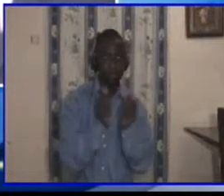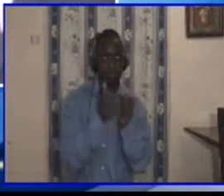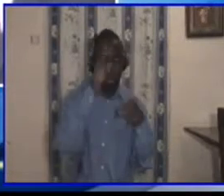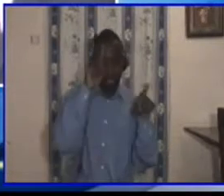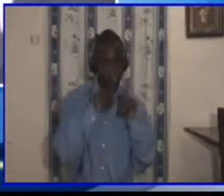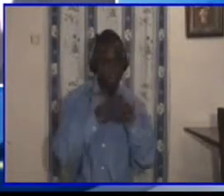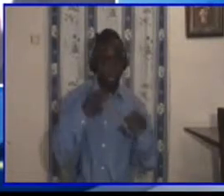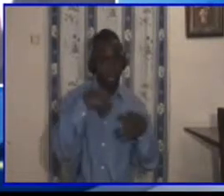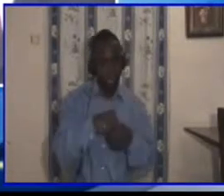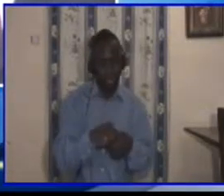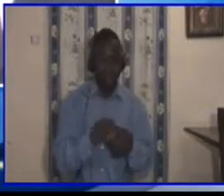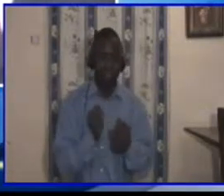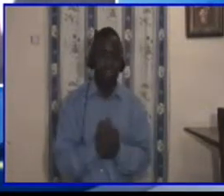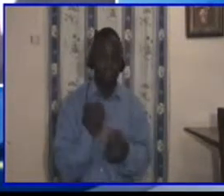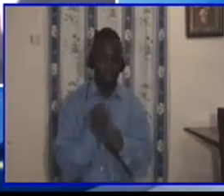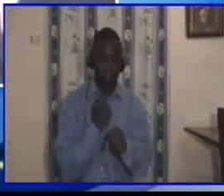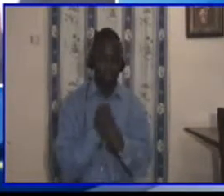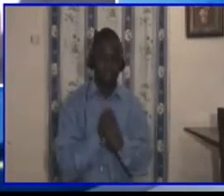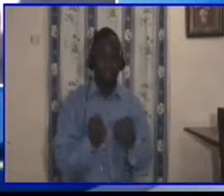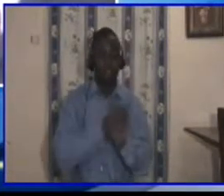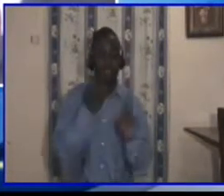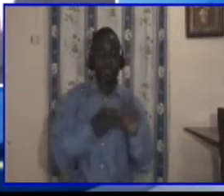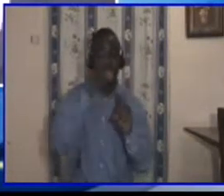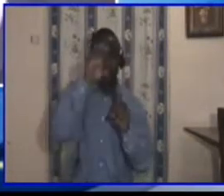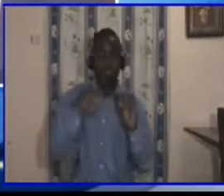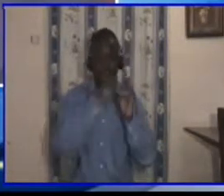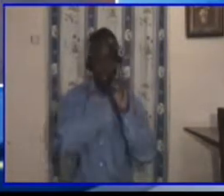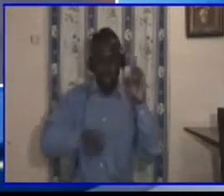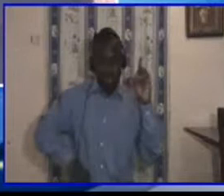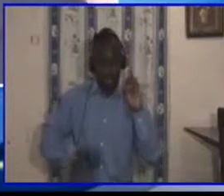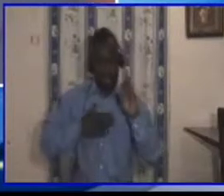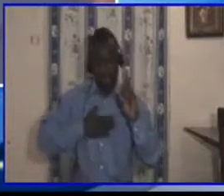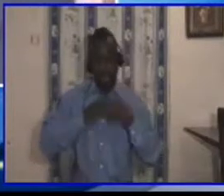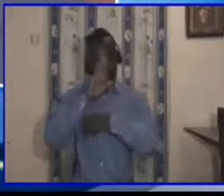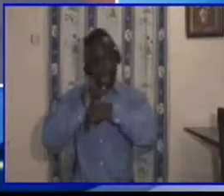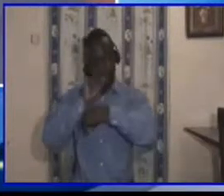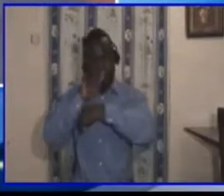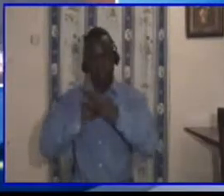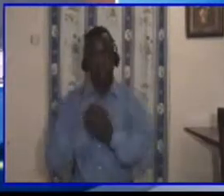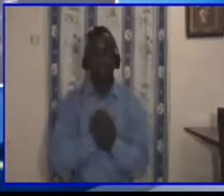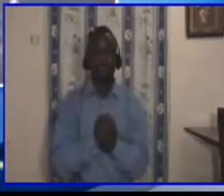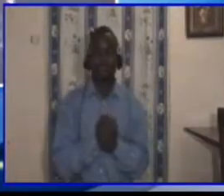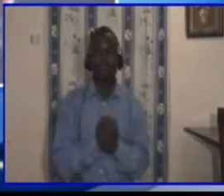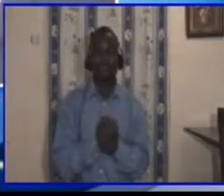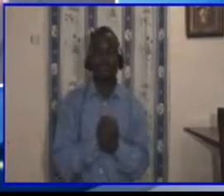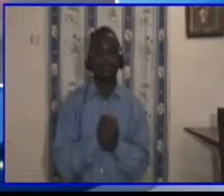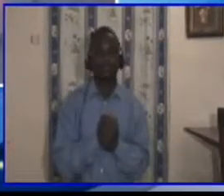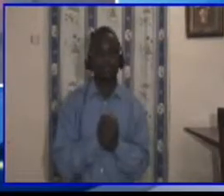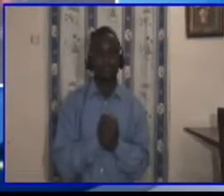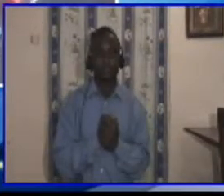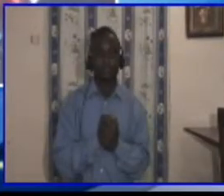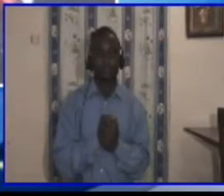una parola finale per i fratelli nel ministero quando il